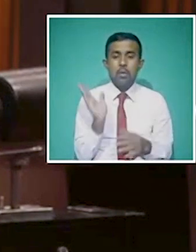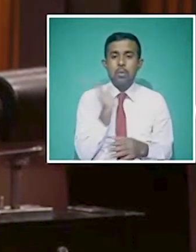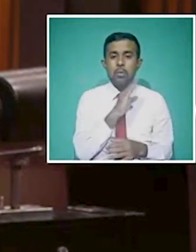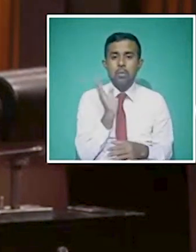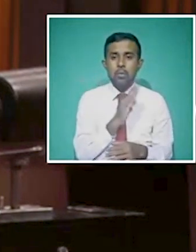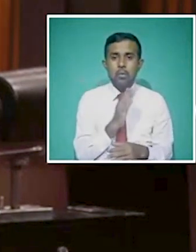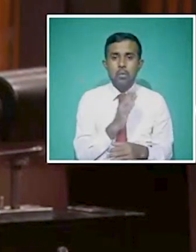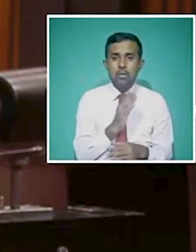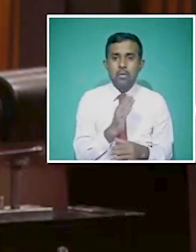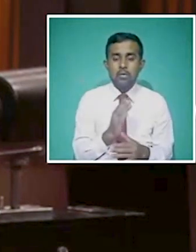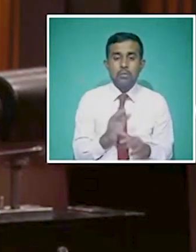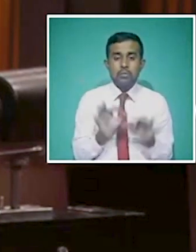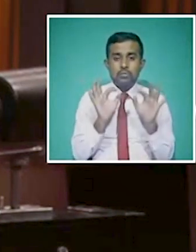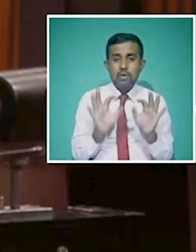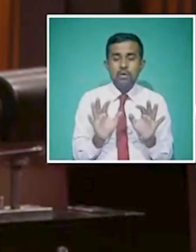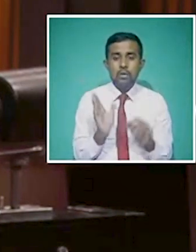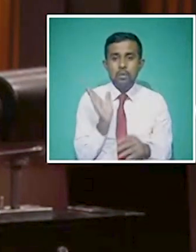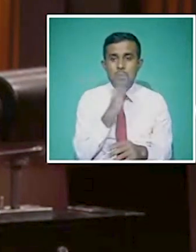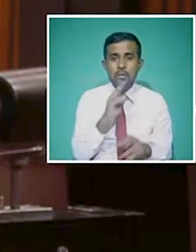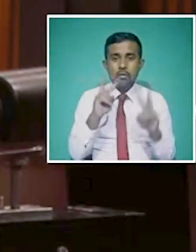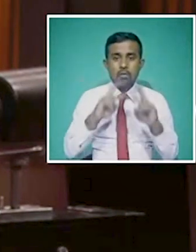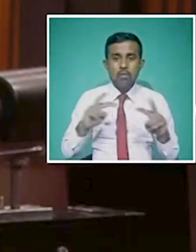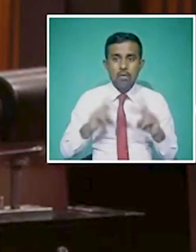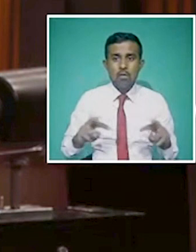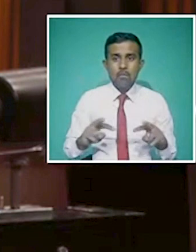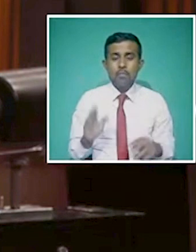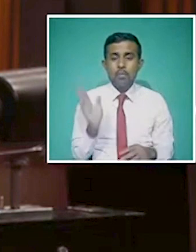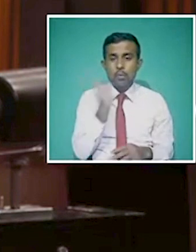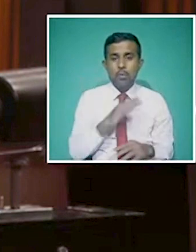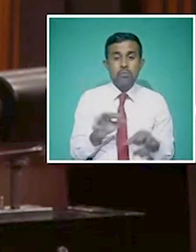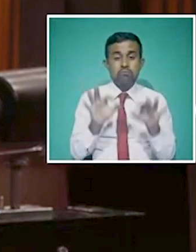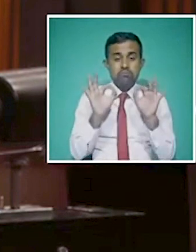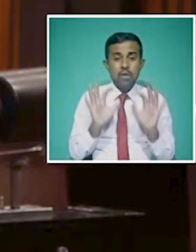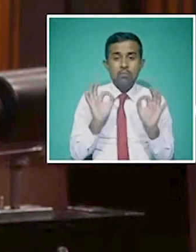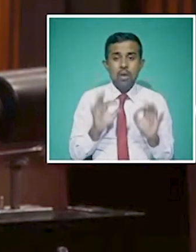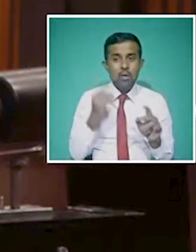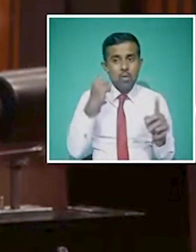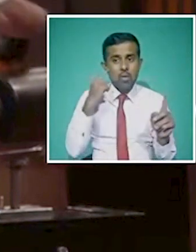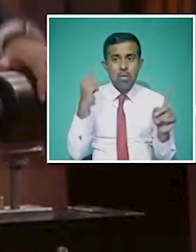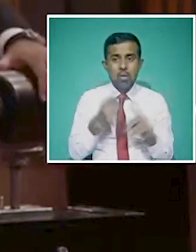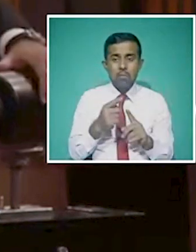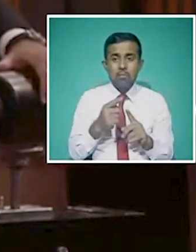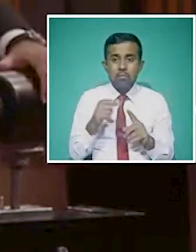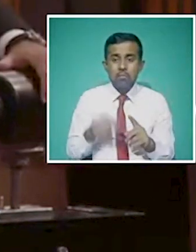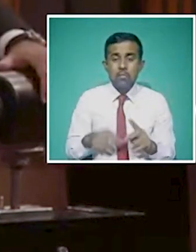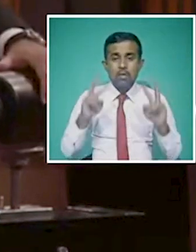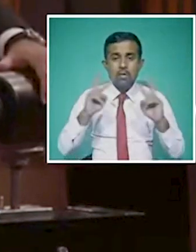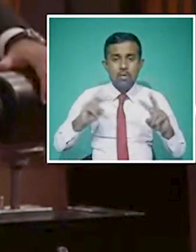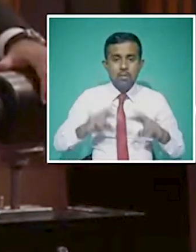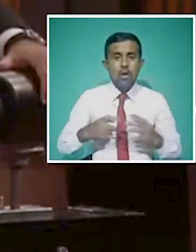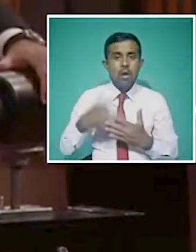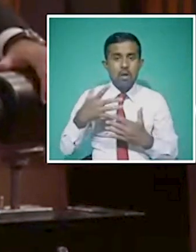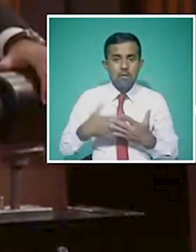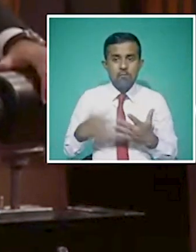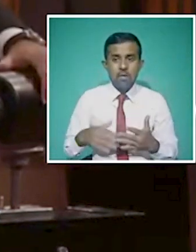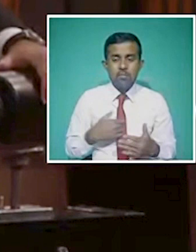තියෙන the quality of our air. So research has been done. I would like to urge the minister of in charge of environment to invite Verity and to take